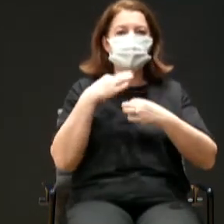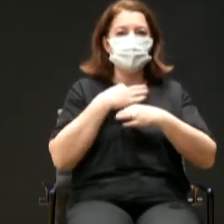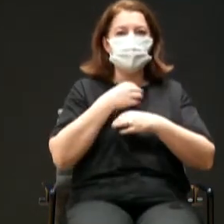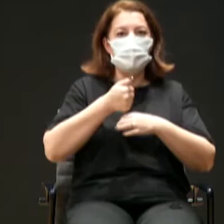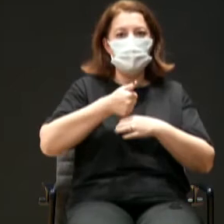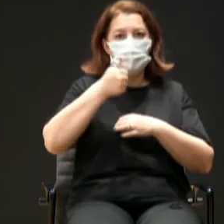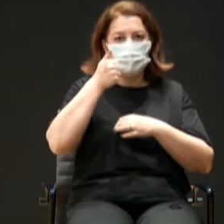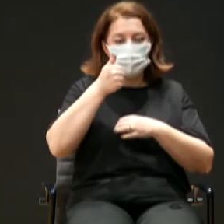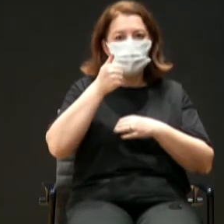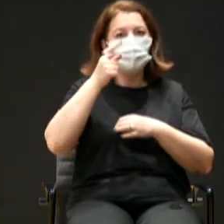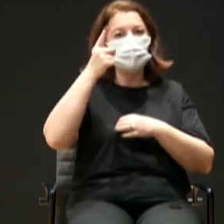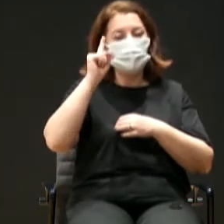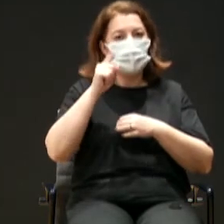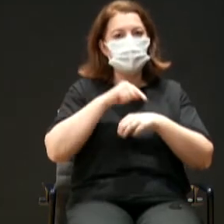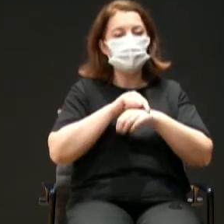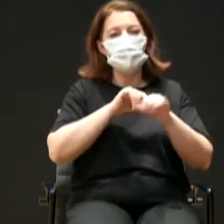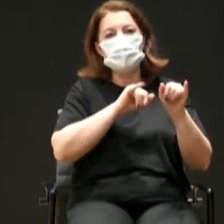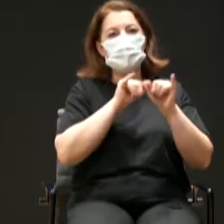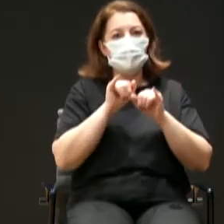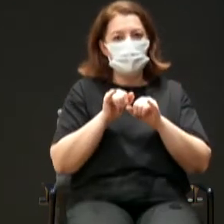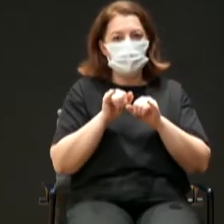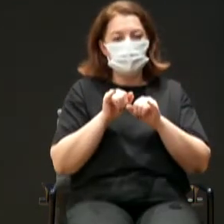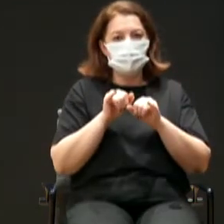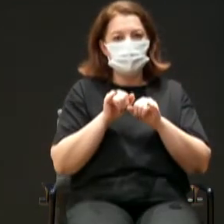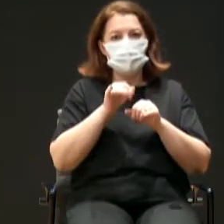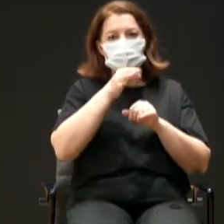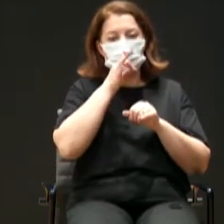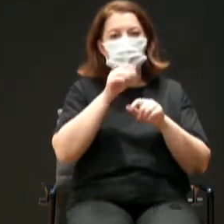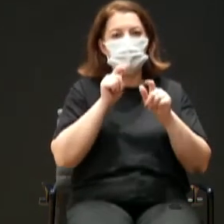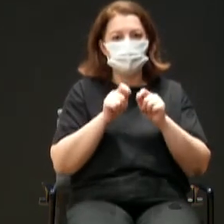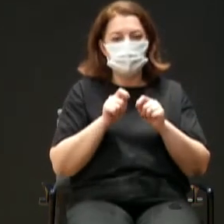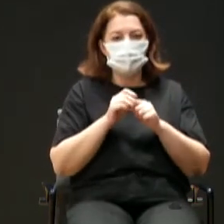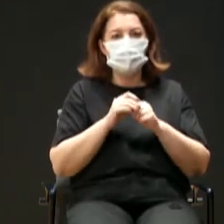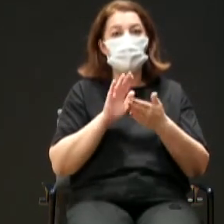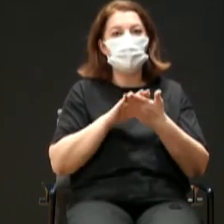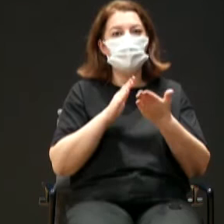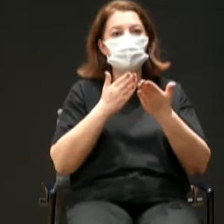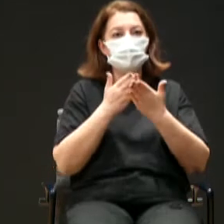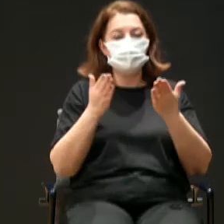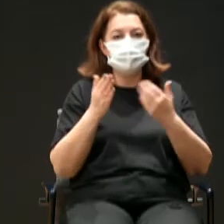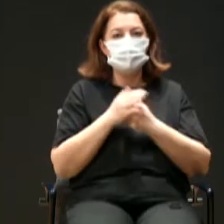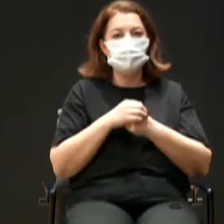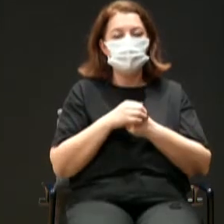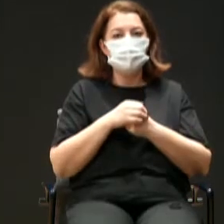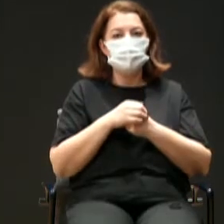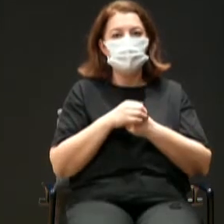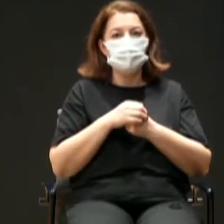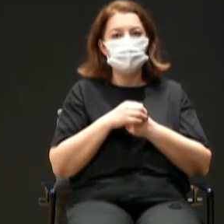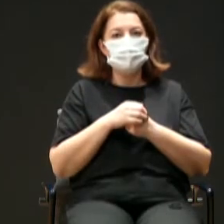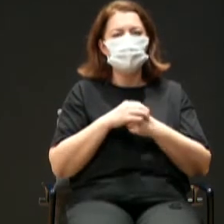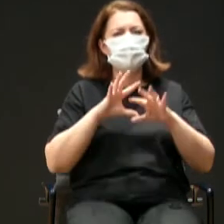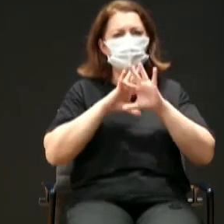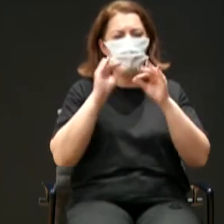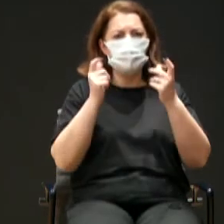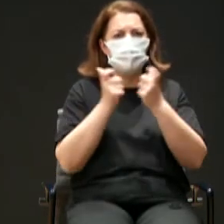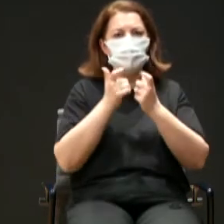Başkanımız da yönettiği zaman aynı şekilde ifade edecektir. Arkadaşlar bakın, bütün